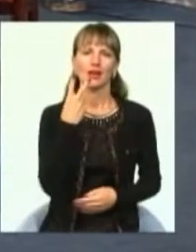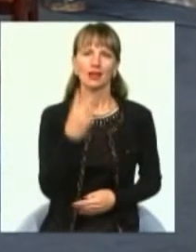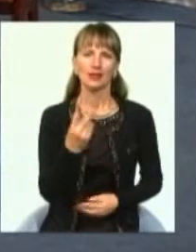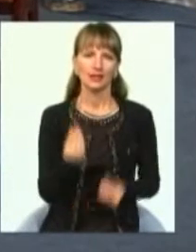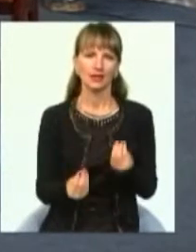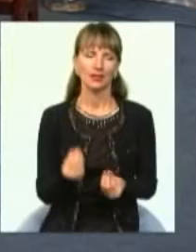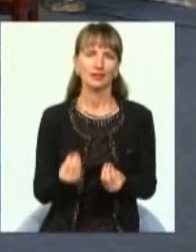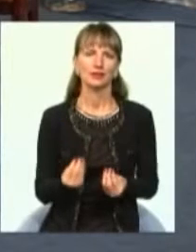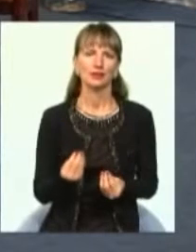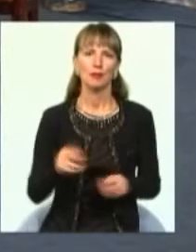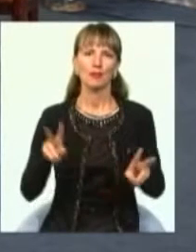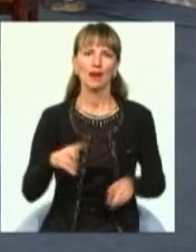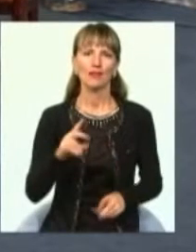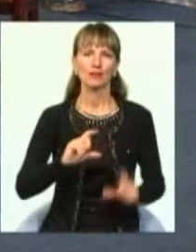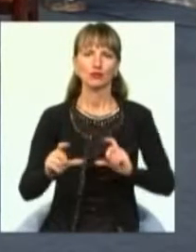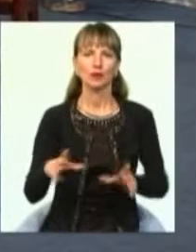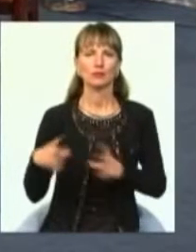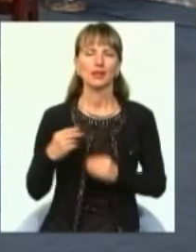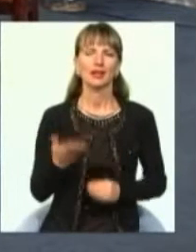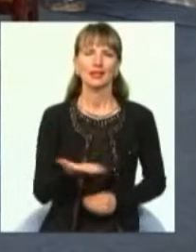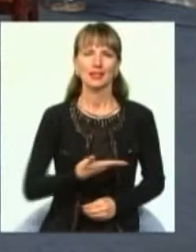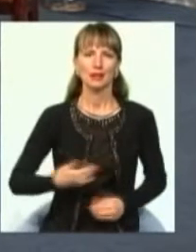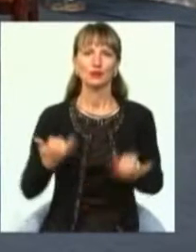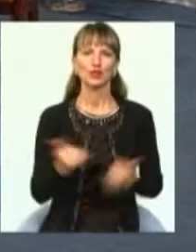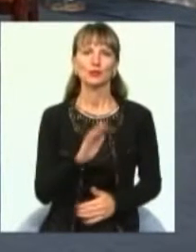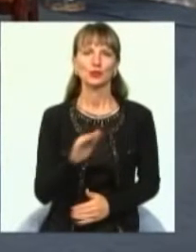нами правила гри у шахи та приєднуйтесь до нас. А зараз ми з вами